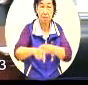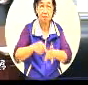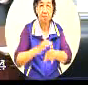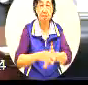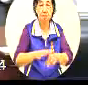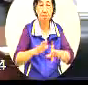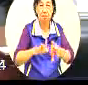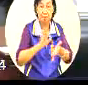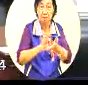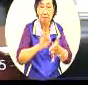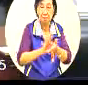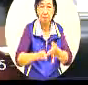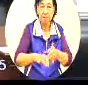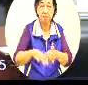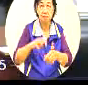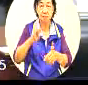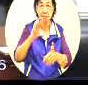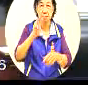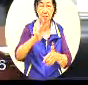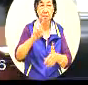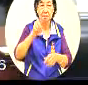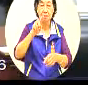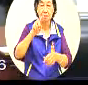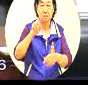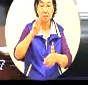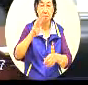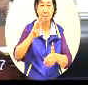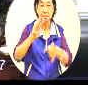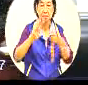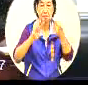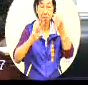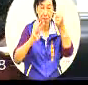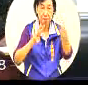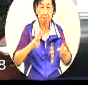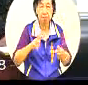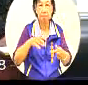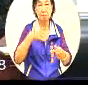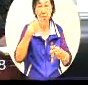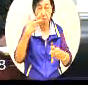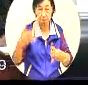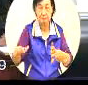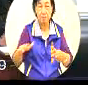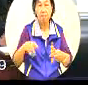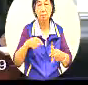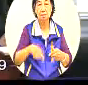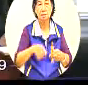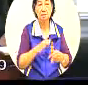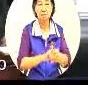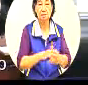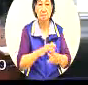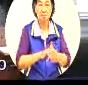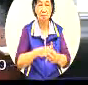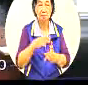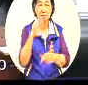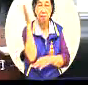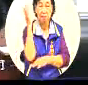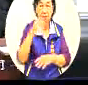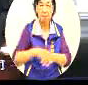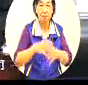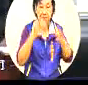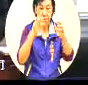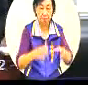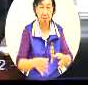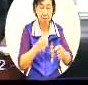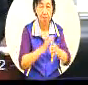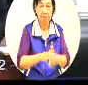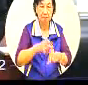3.9 亿左右的经费来新建所谓的高雄市的自行车道的时候，在这样的同时，这个大家都